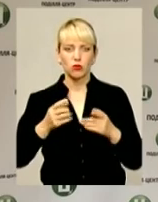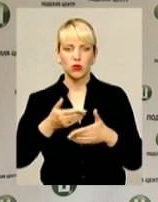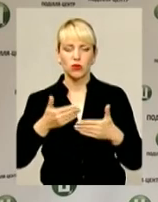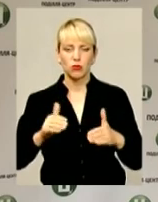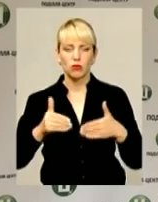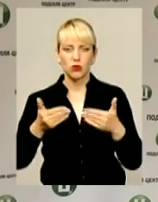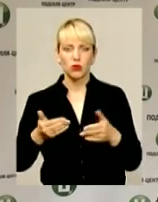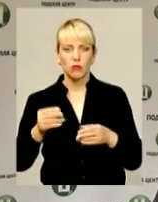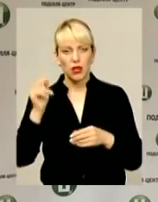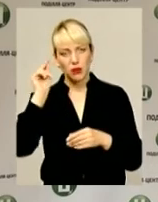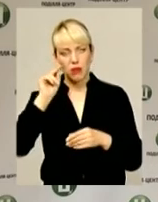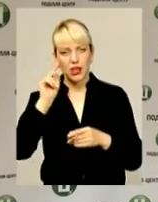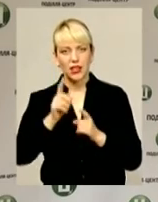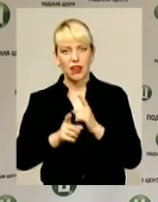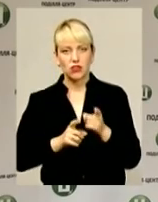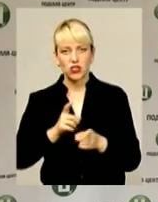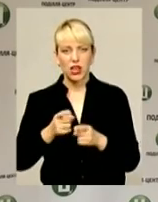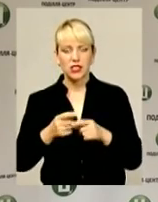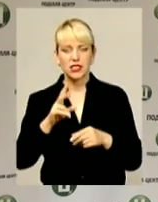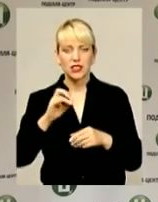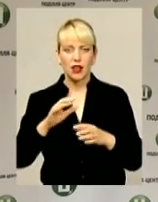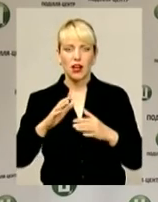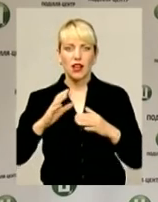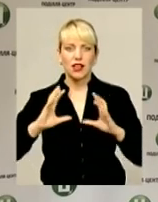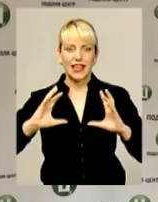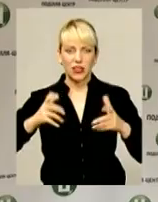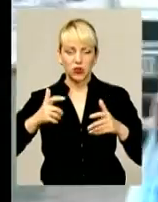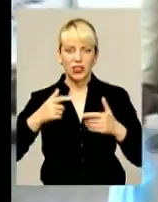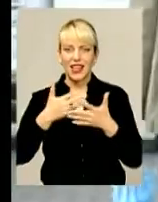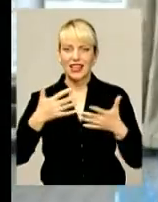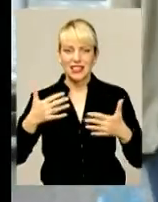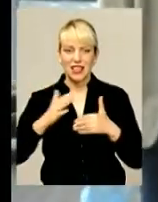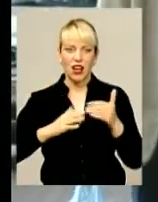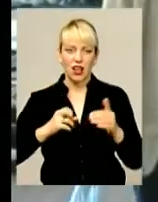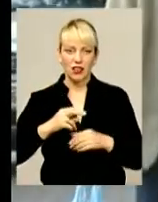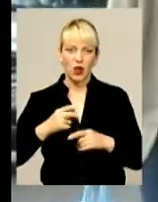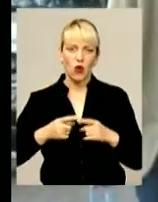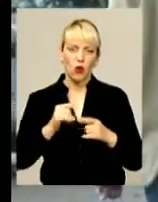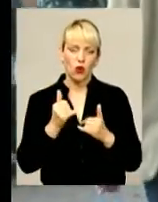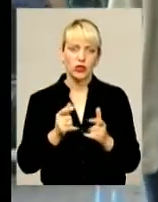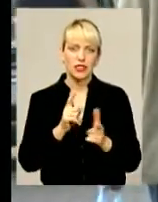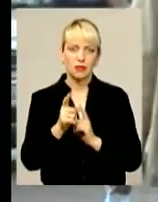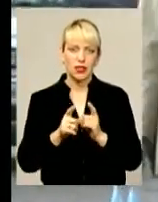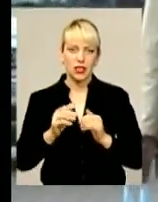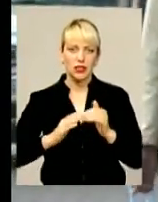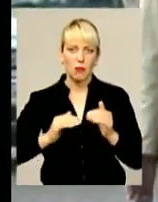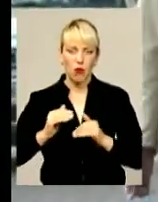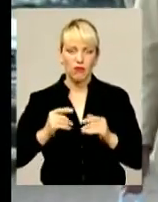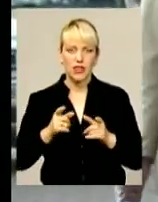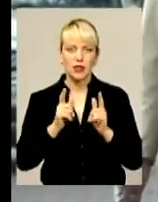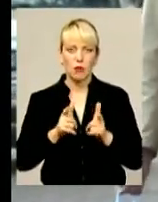пропонуємо перенамчання за професіями тракторист різних категорій, водій. Змінити професію погодилися лише 70